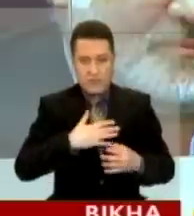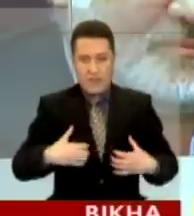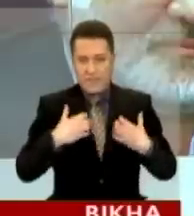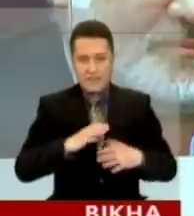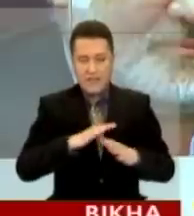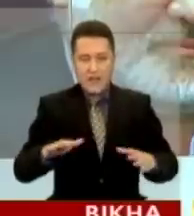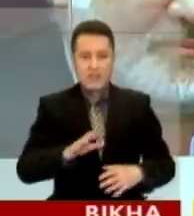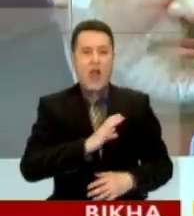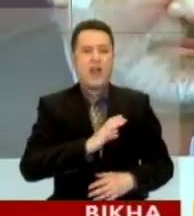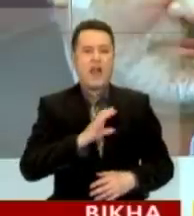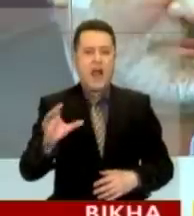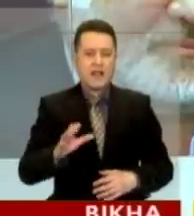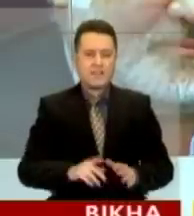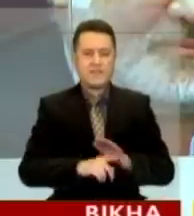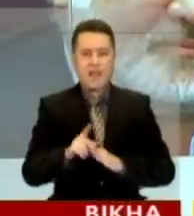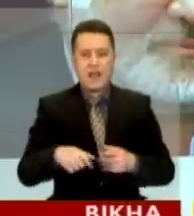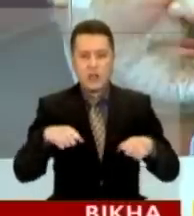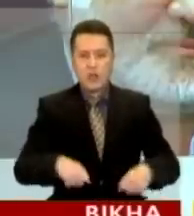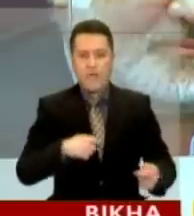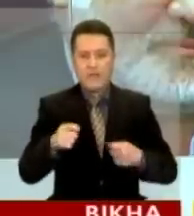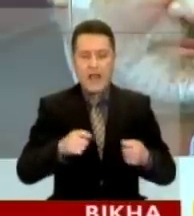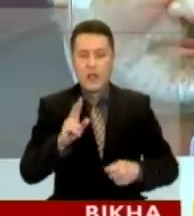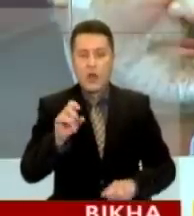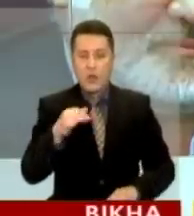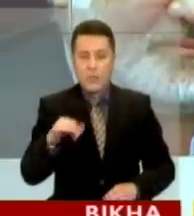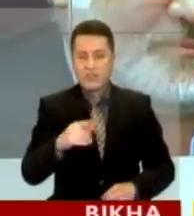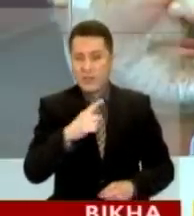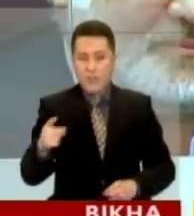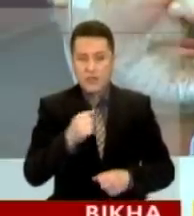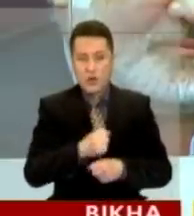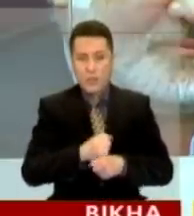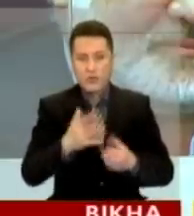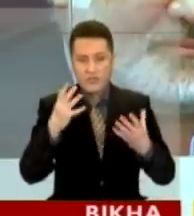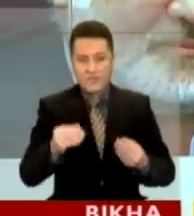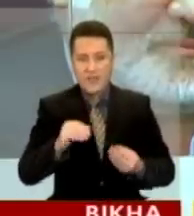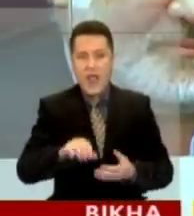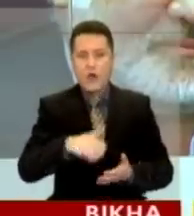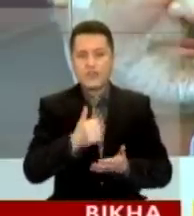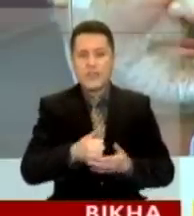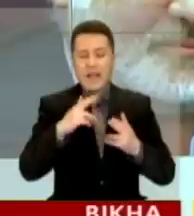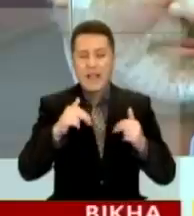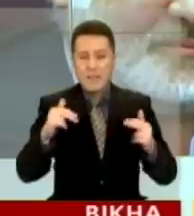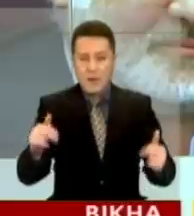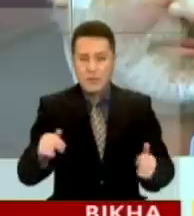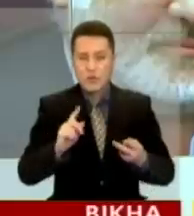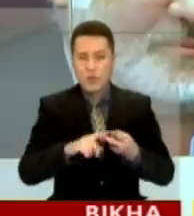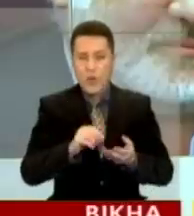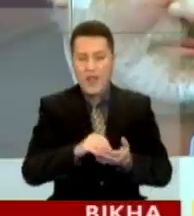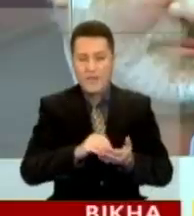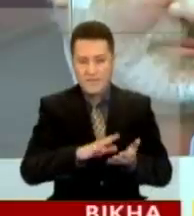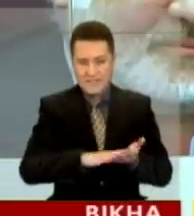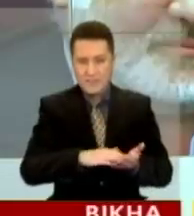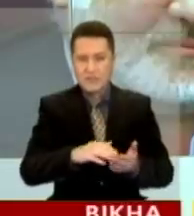олігархи стали до влади сьогодні в Ігоря Коломойського був перший робочий день у кріслі очільника Дніпропетровщини другий у списку найбагатших